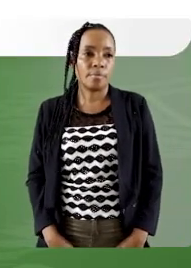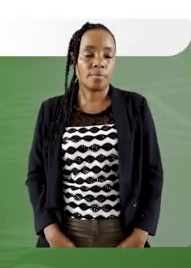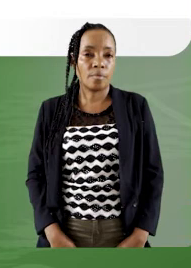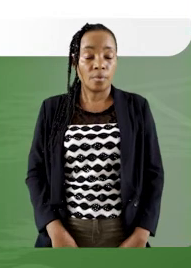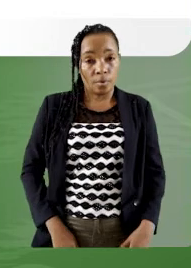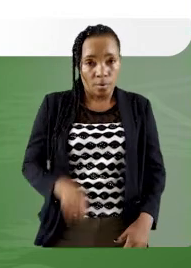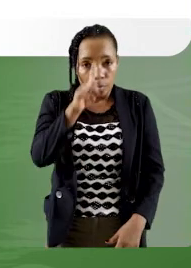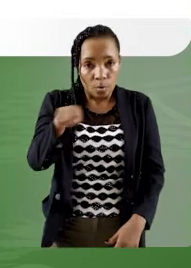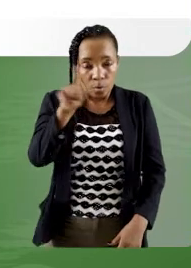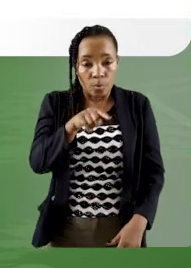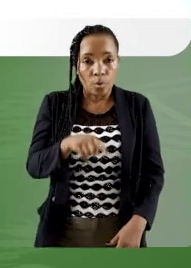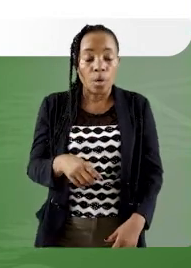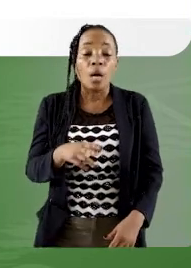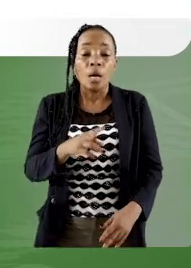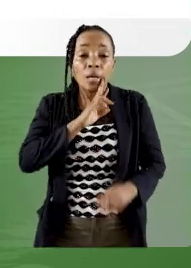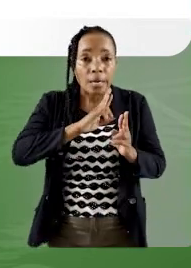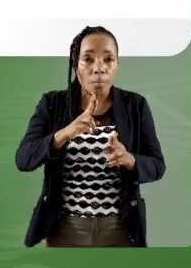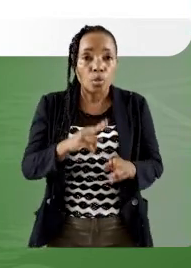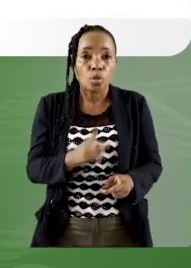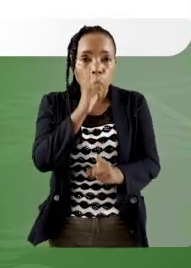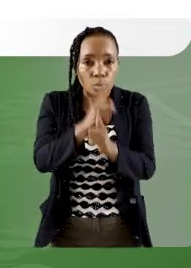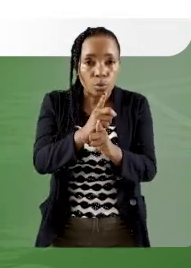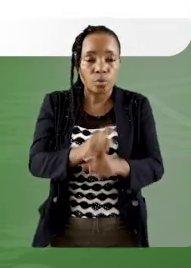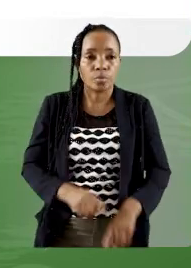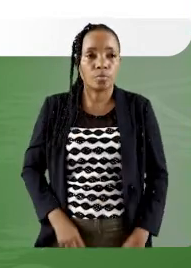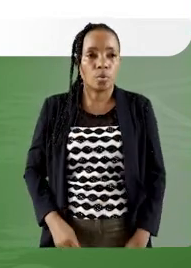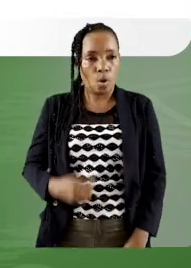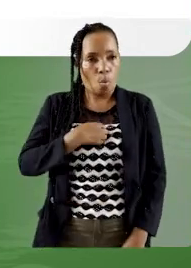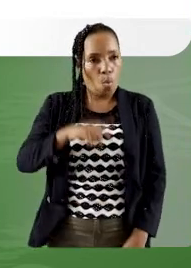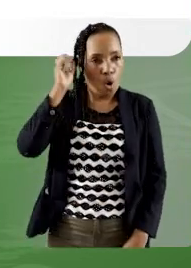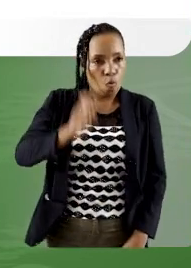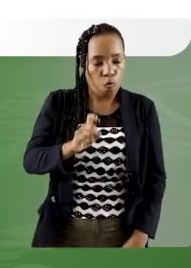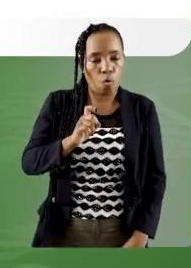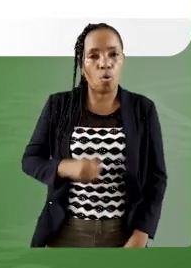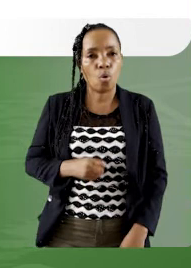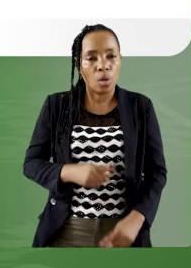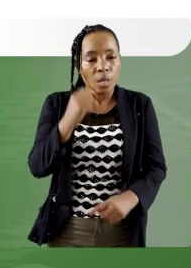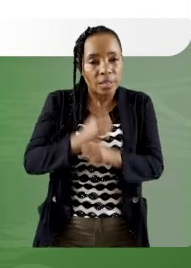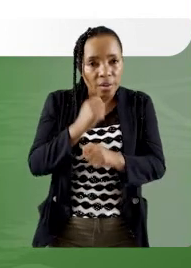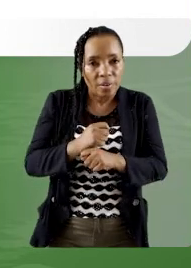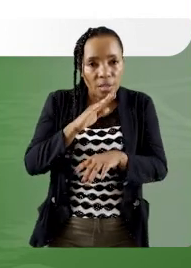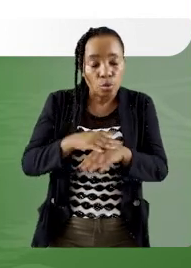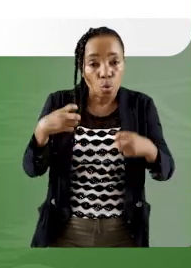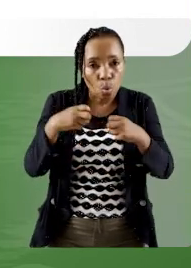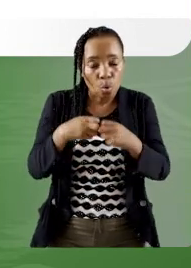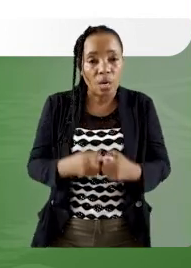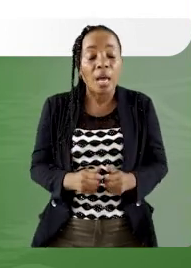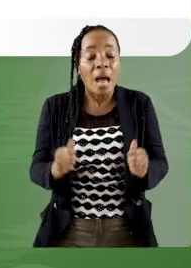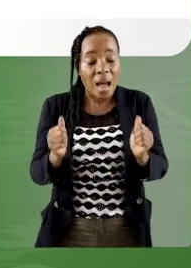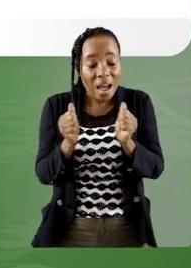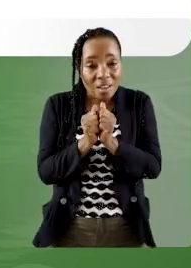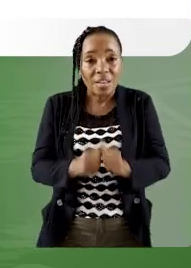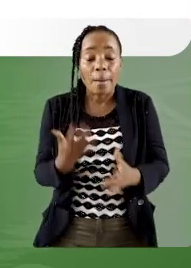Coche la bonne réponse. Je dois manipuler le courant avec les mains non mouillées.